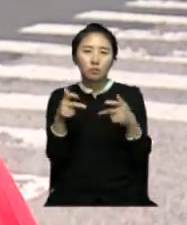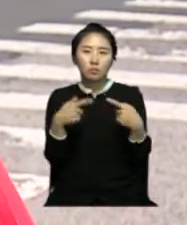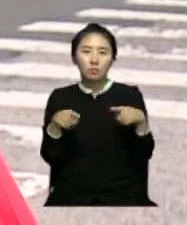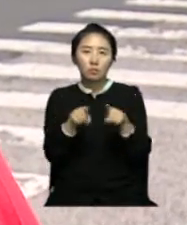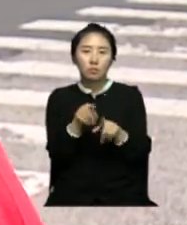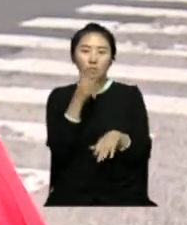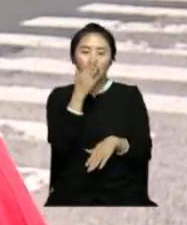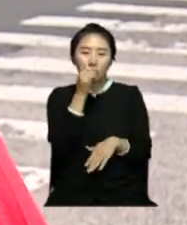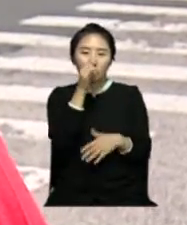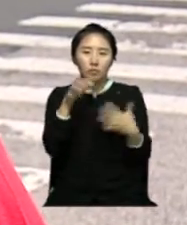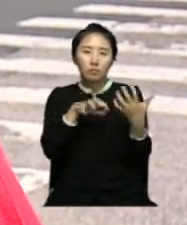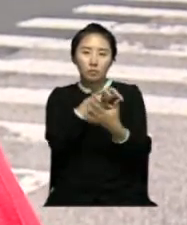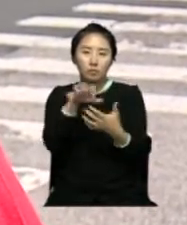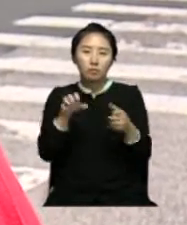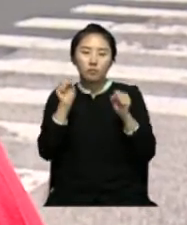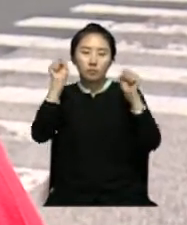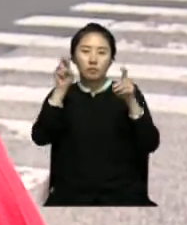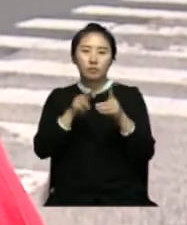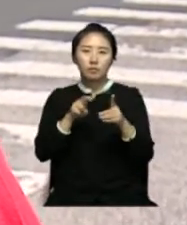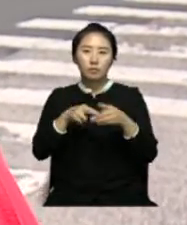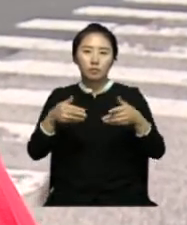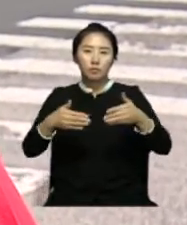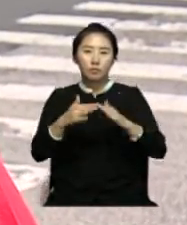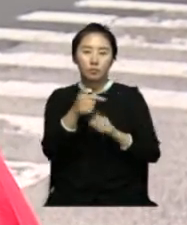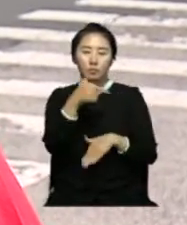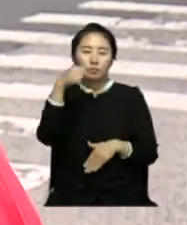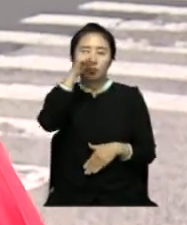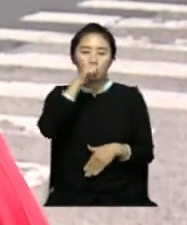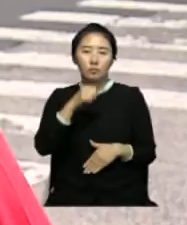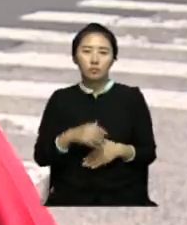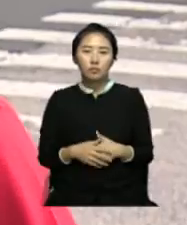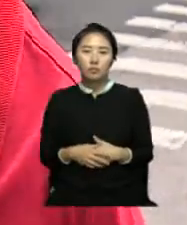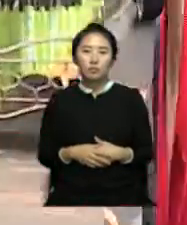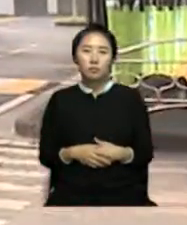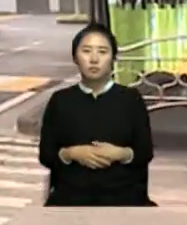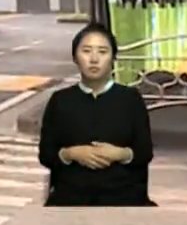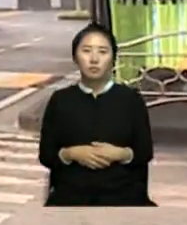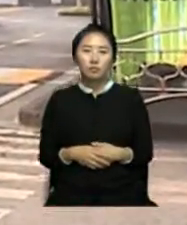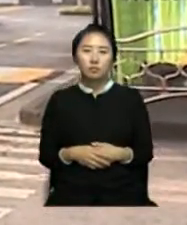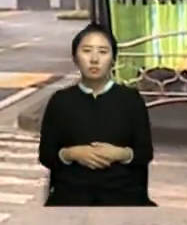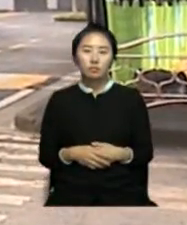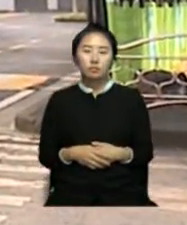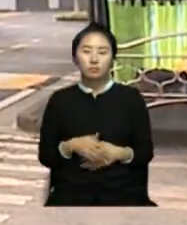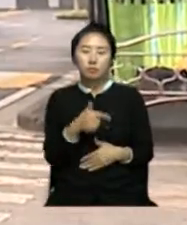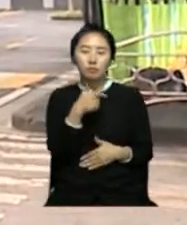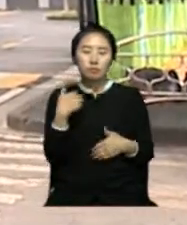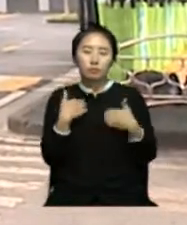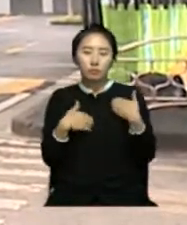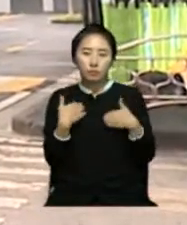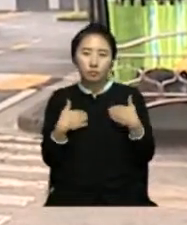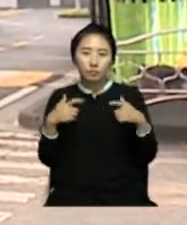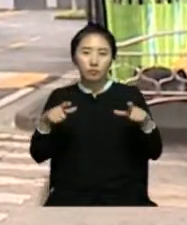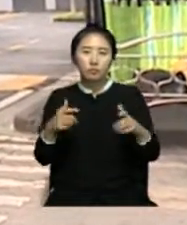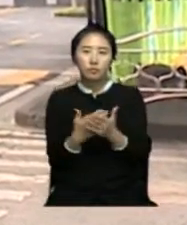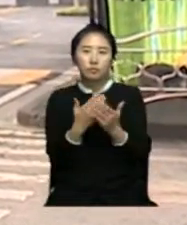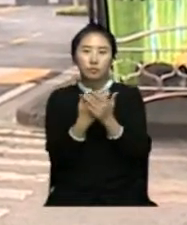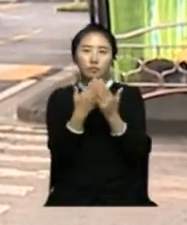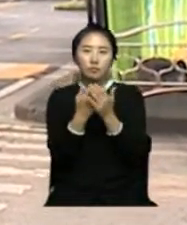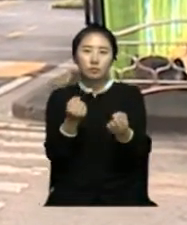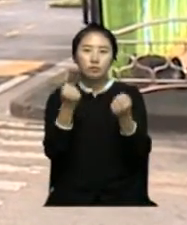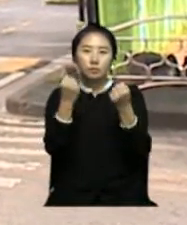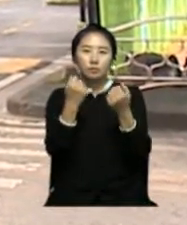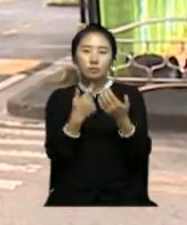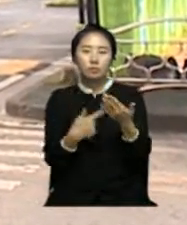함께 할 수 있는 어울림 스포츠 센터가 생긴다고 해서 너무너무 좋습니다. 아유, 정말 좋죠. 이 지역 발전 건강을